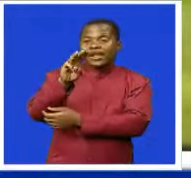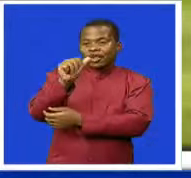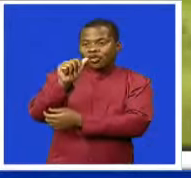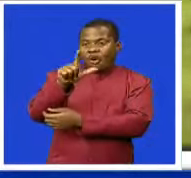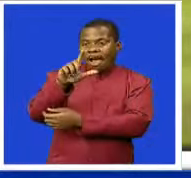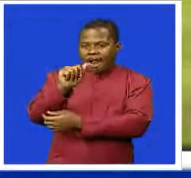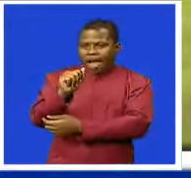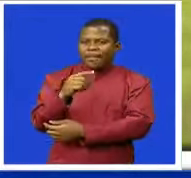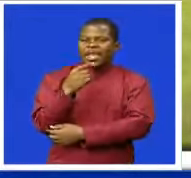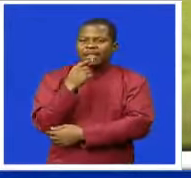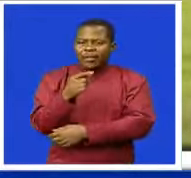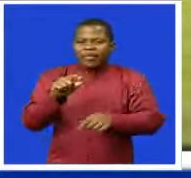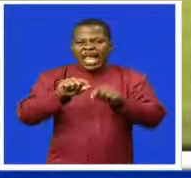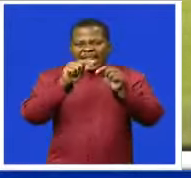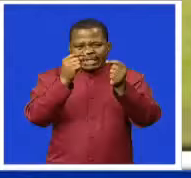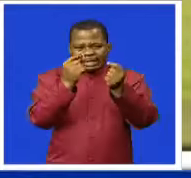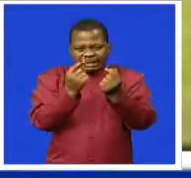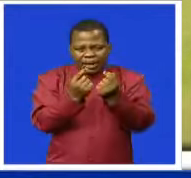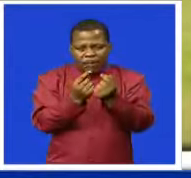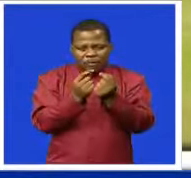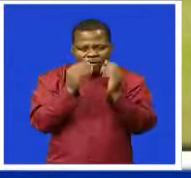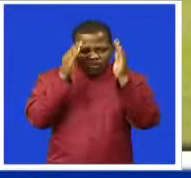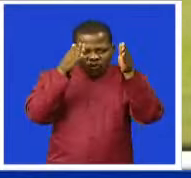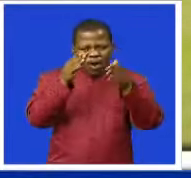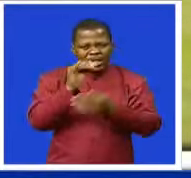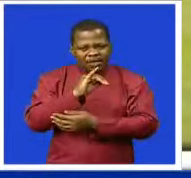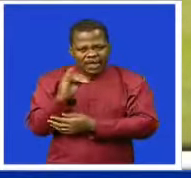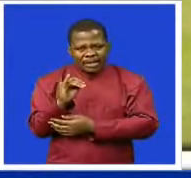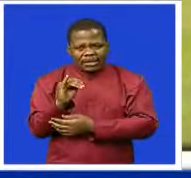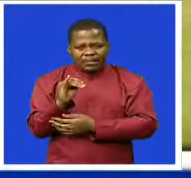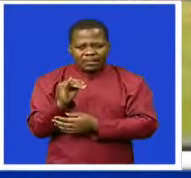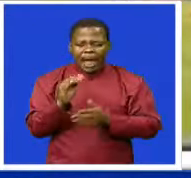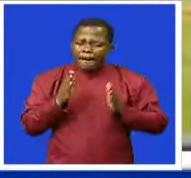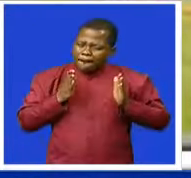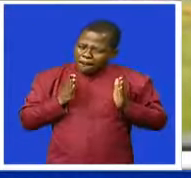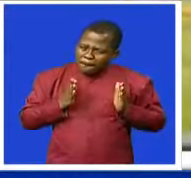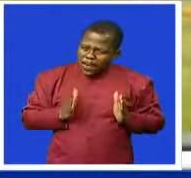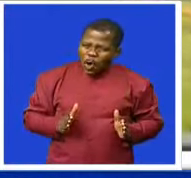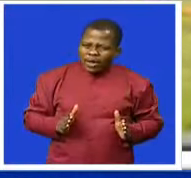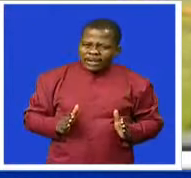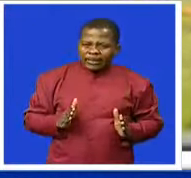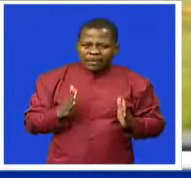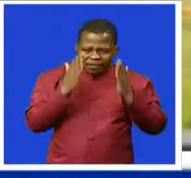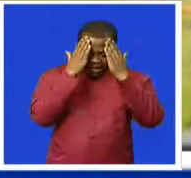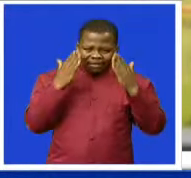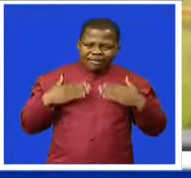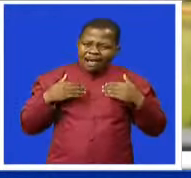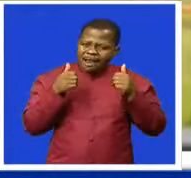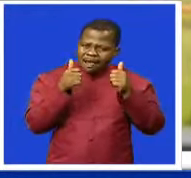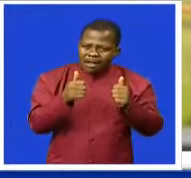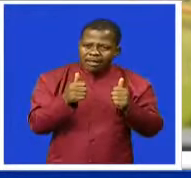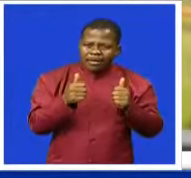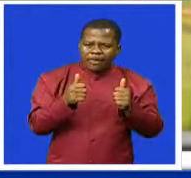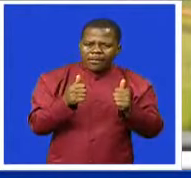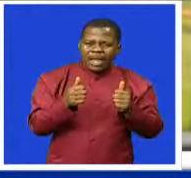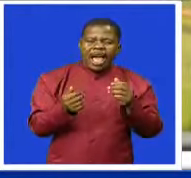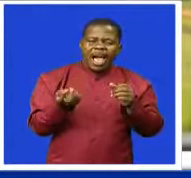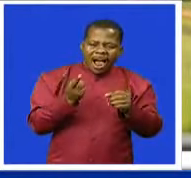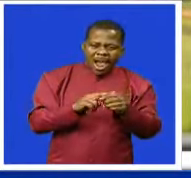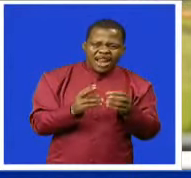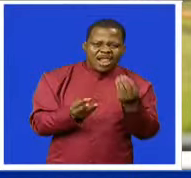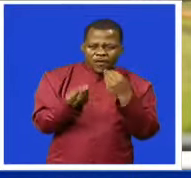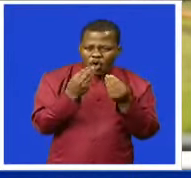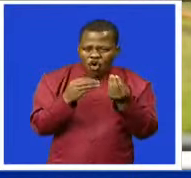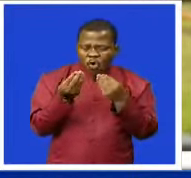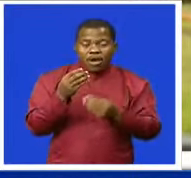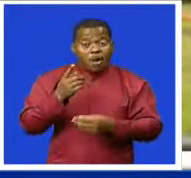yokushukumisa umtimba baphinze banake ukuthi yini labayidlako. The last October nje besenda le breast cancer month libithe baka health but osikhuluma nge